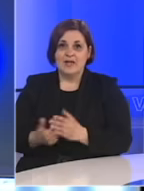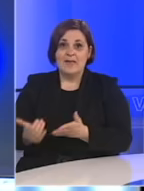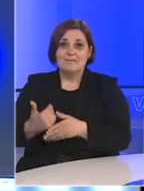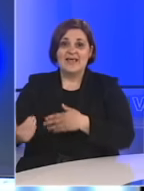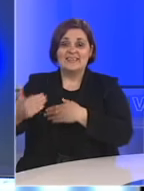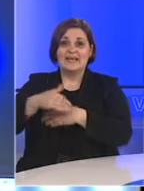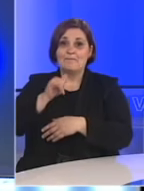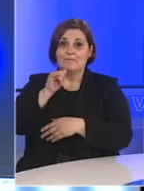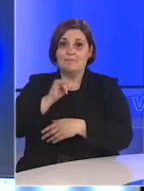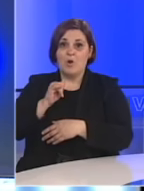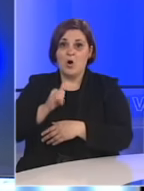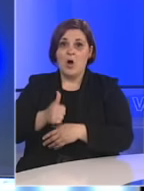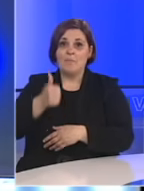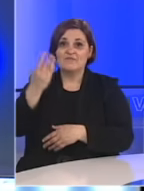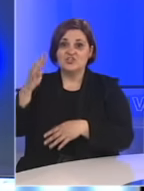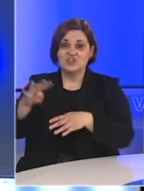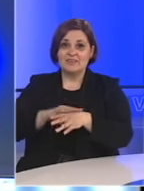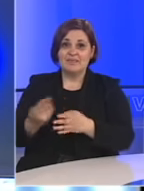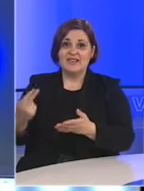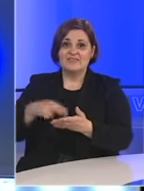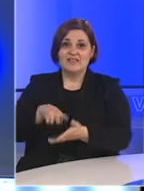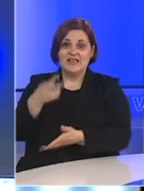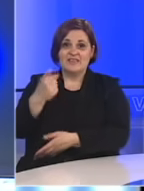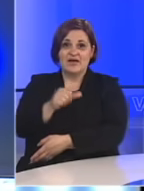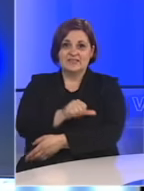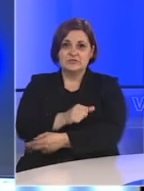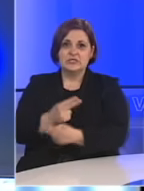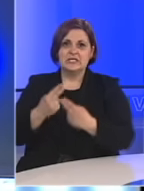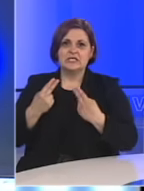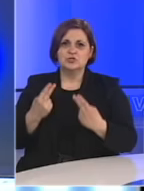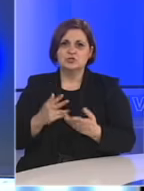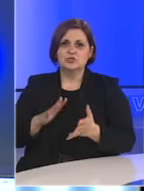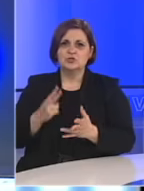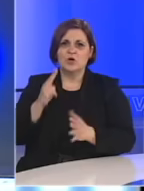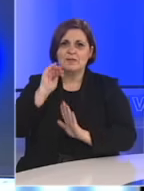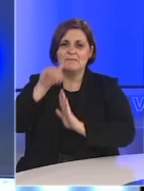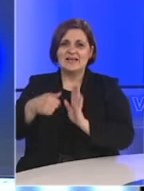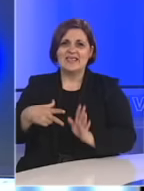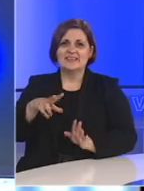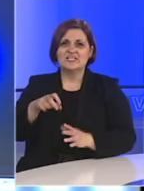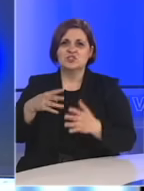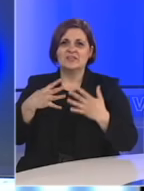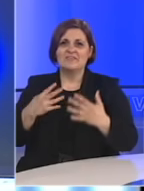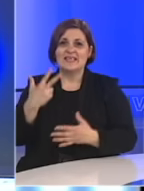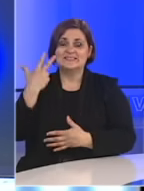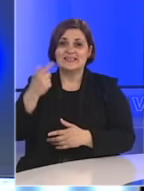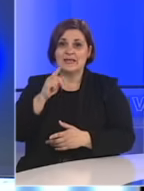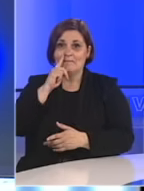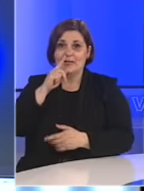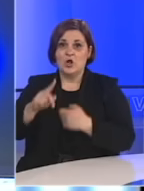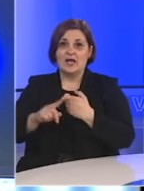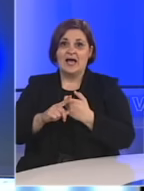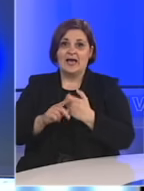Prihodi od indirektnih poreza u prva četiri mjeseca 2020. godine iznosili su 2 milijarde i 393